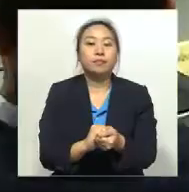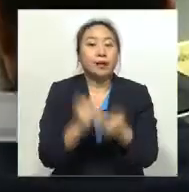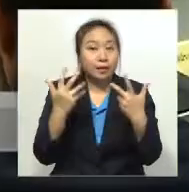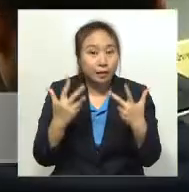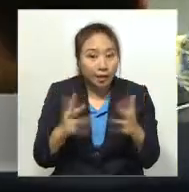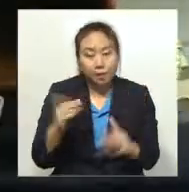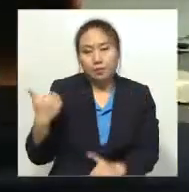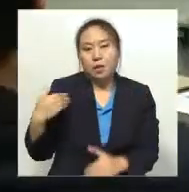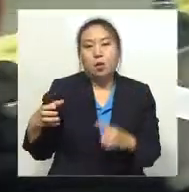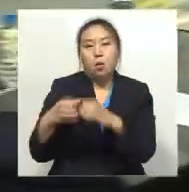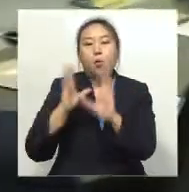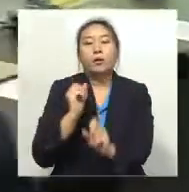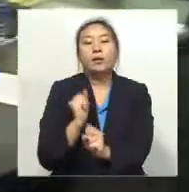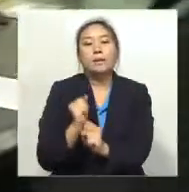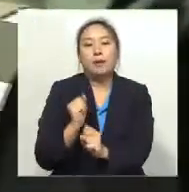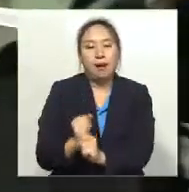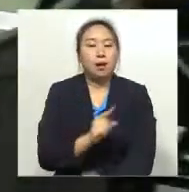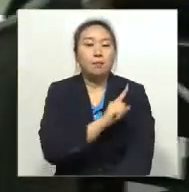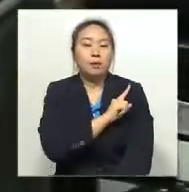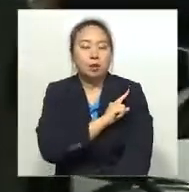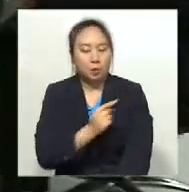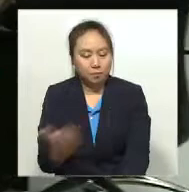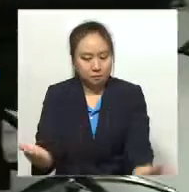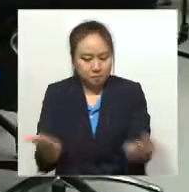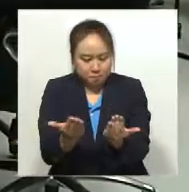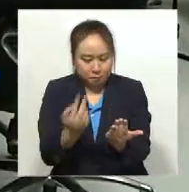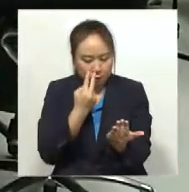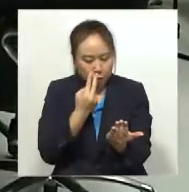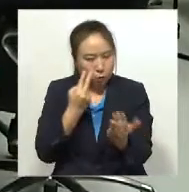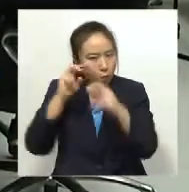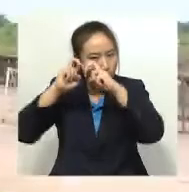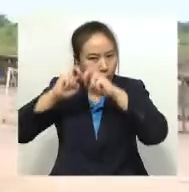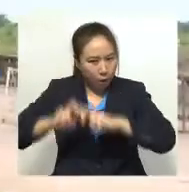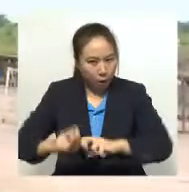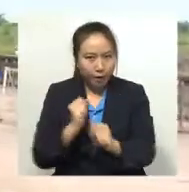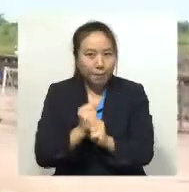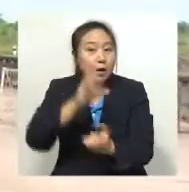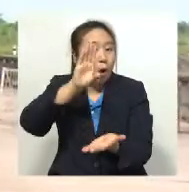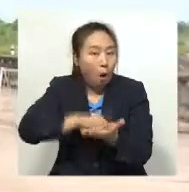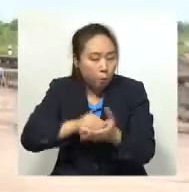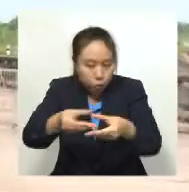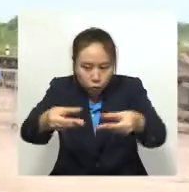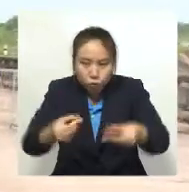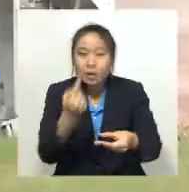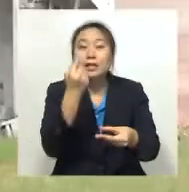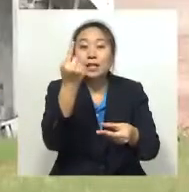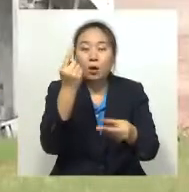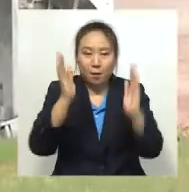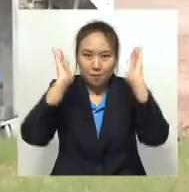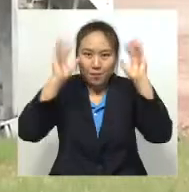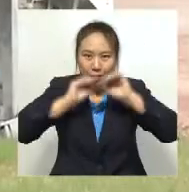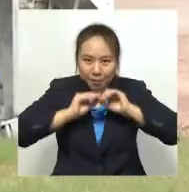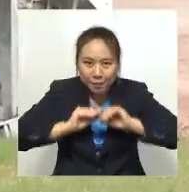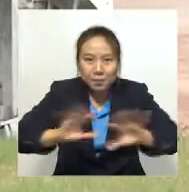ากนั้นก็จะมีกลุ่มเจ้าหน้าที่ทำหน้าที่ในการวิเคราะห์ข้อมูลทำมาเป็นข้อมูลชุดเดียวกันนะคะเพื่อประชาสัมพันธ์